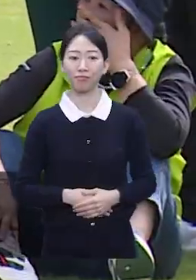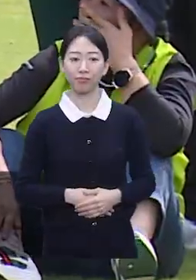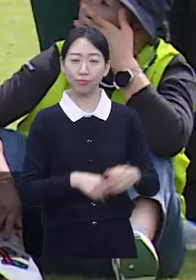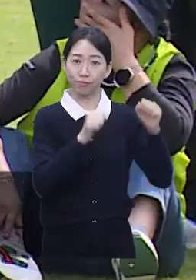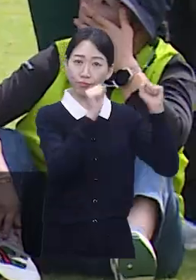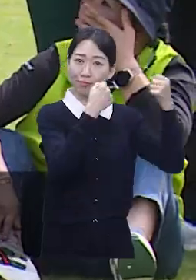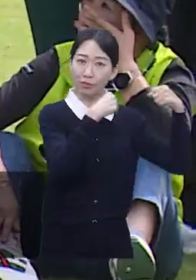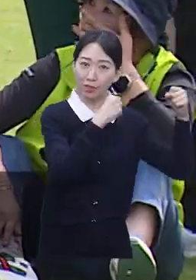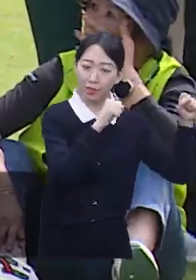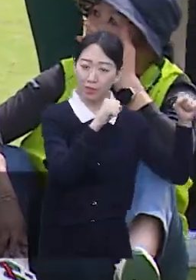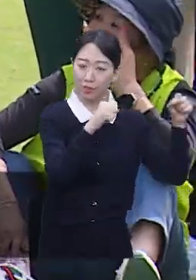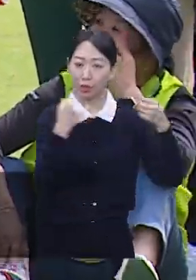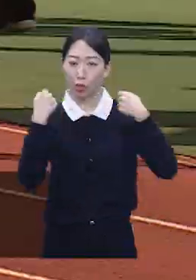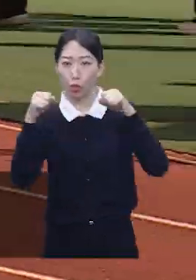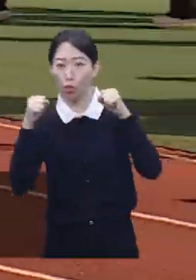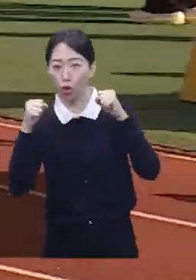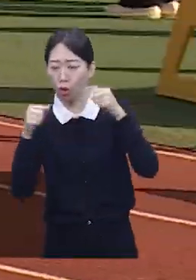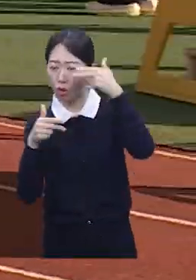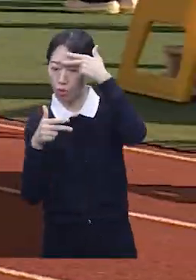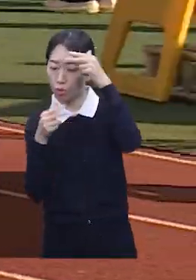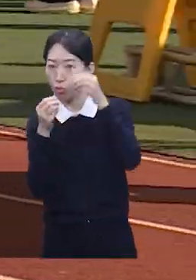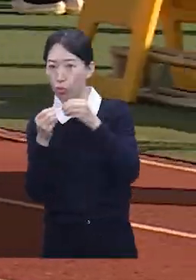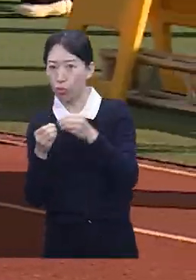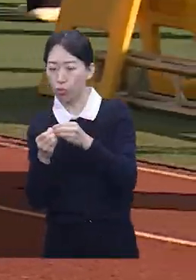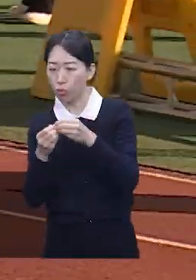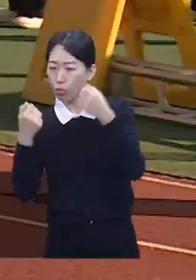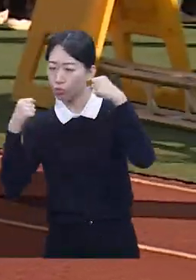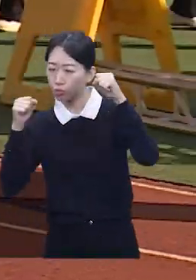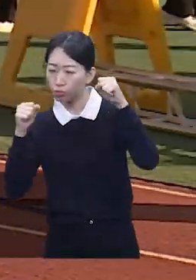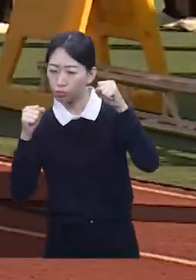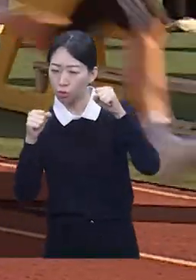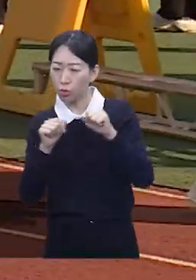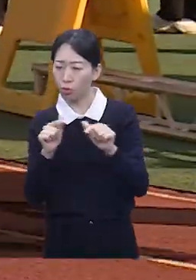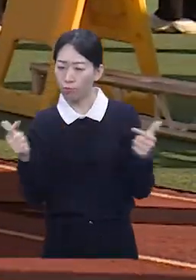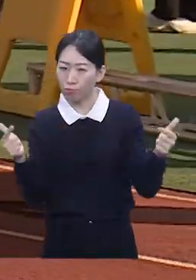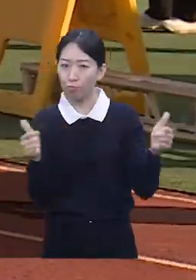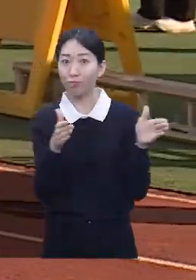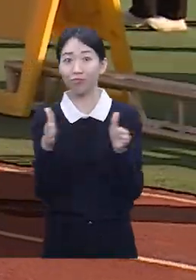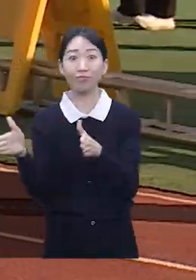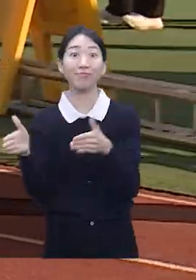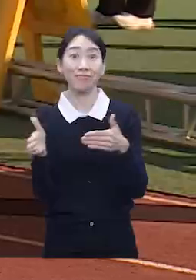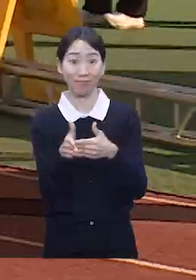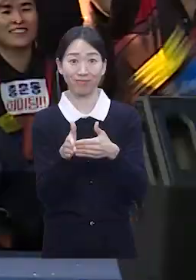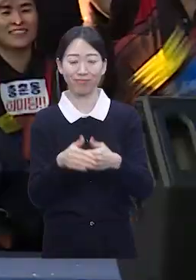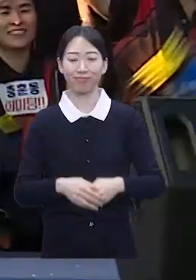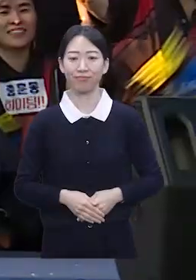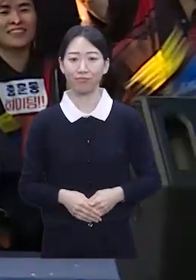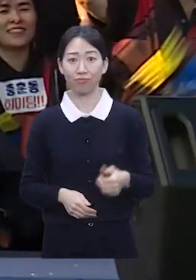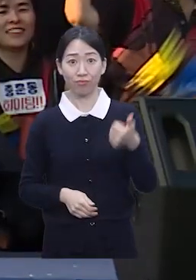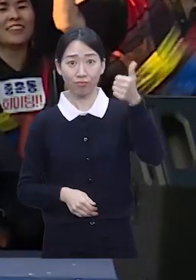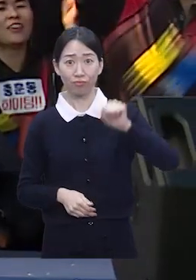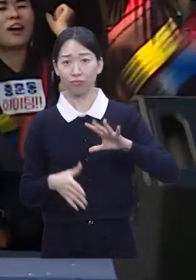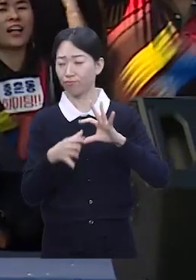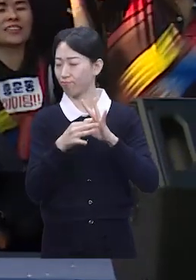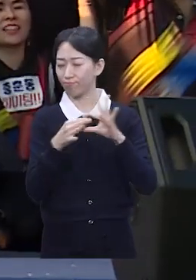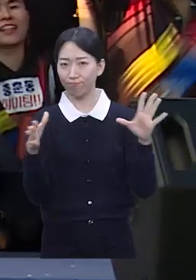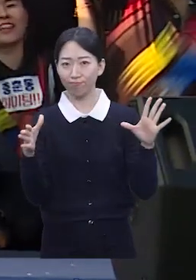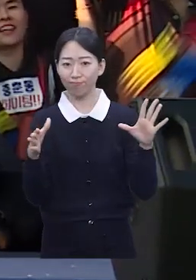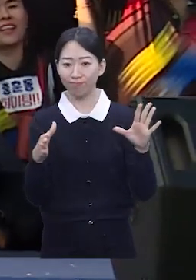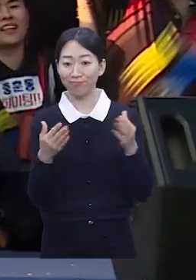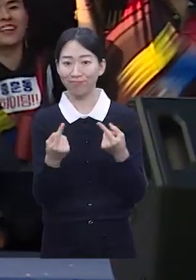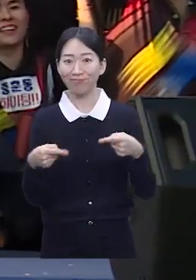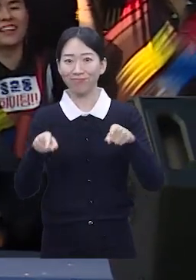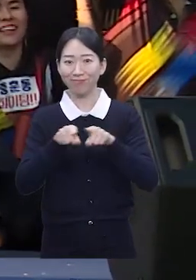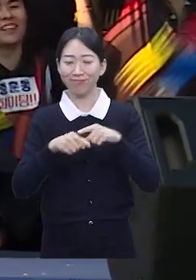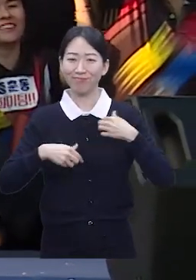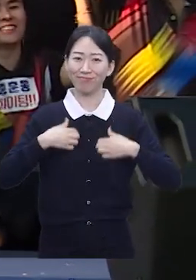이날 치어리딩, 댄스 공연, 취타대 연주 등 시민들을 위한 다양한 볼거리도 마련됐는데요. 승부를 떠나 모두가 하나